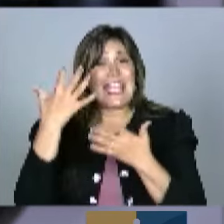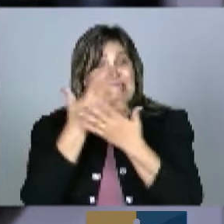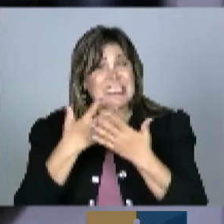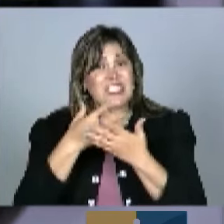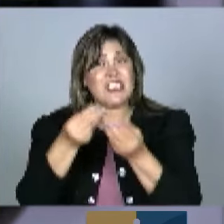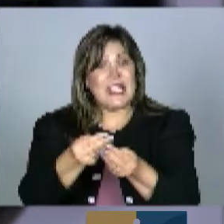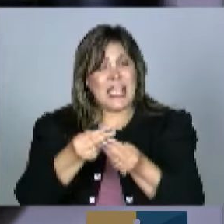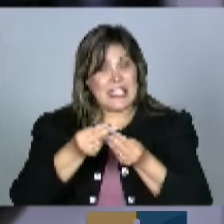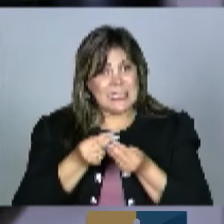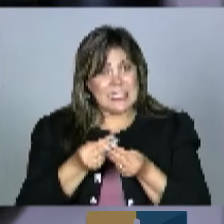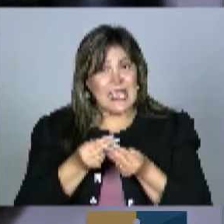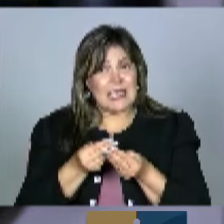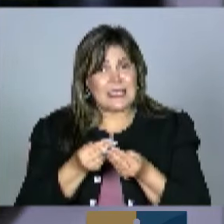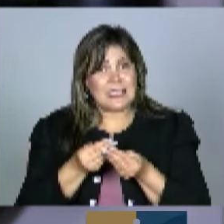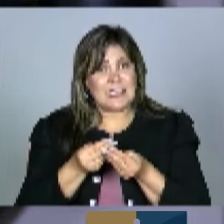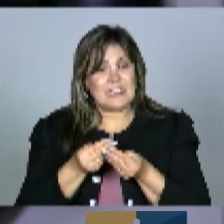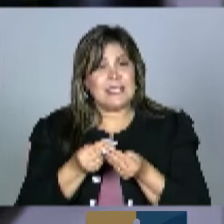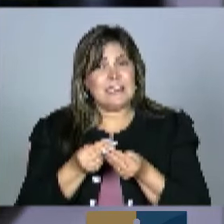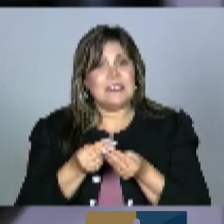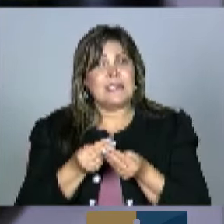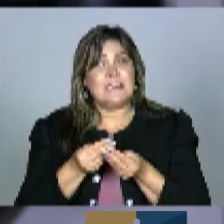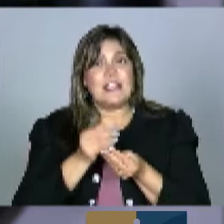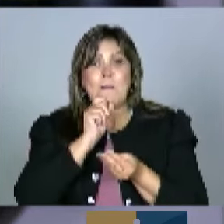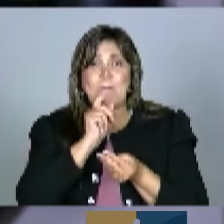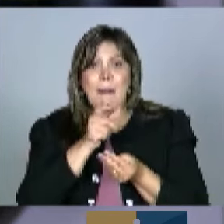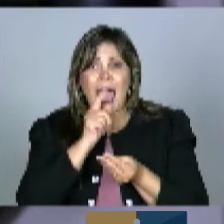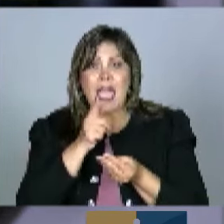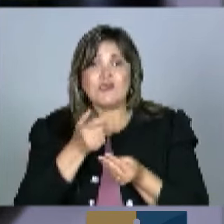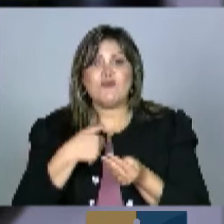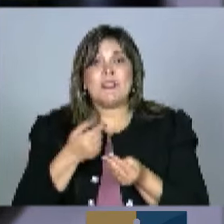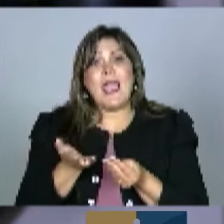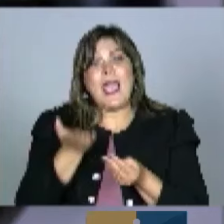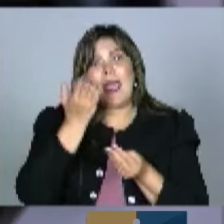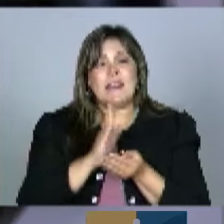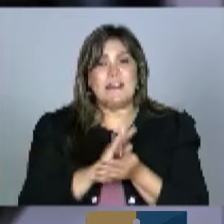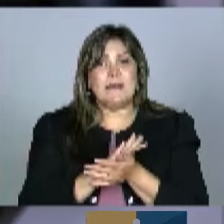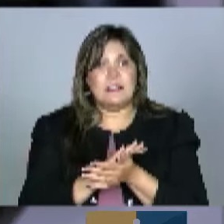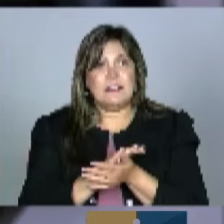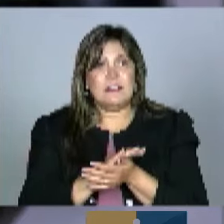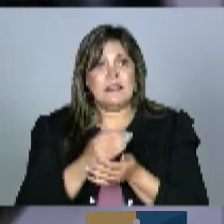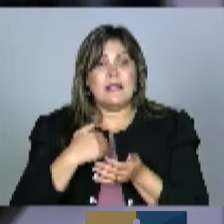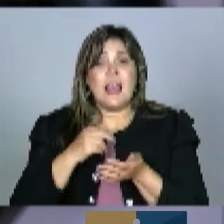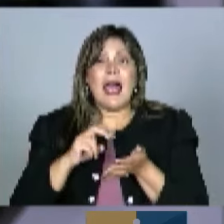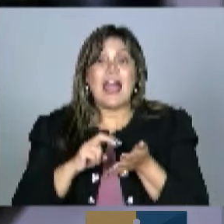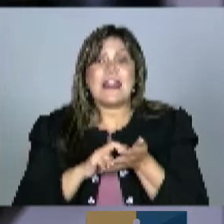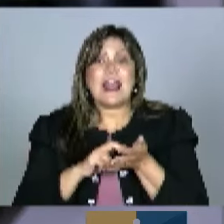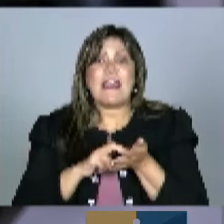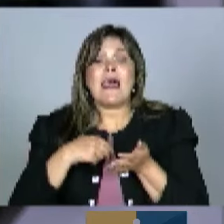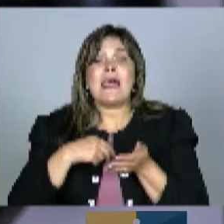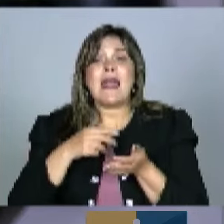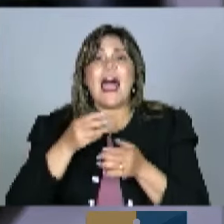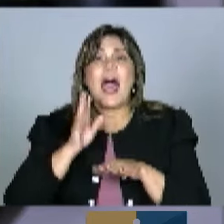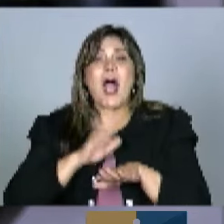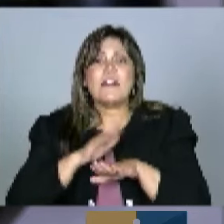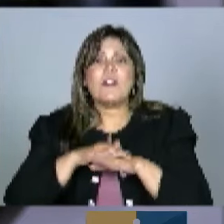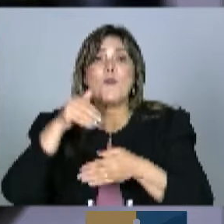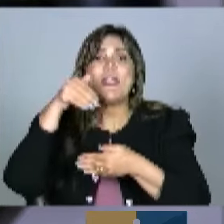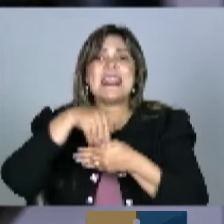يوقفوا لك الامور لا انا لو طالبت ه طالب التامينات ه طالب التامينات دلوقتي لاني على